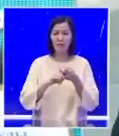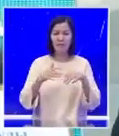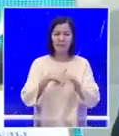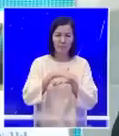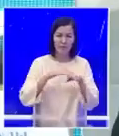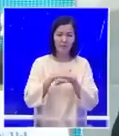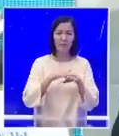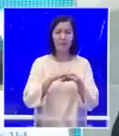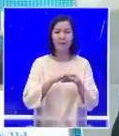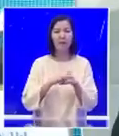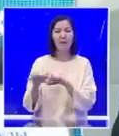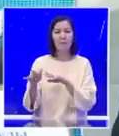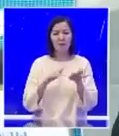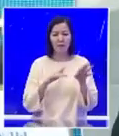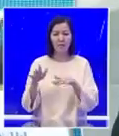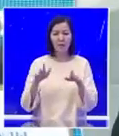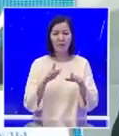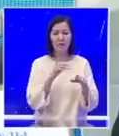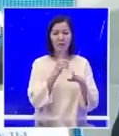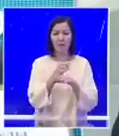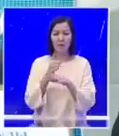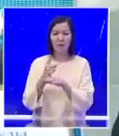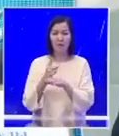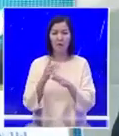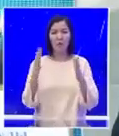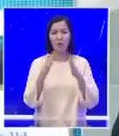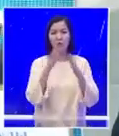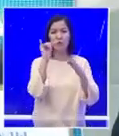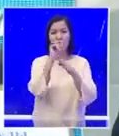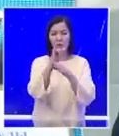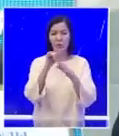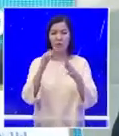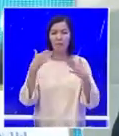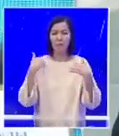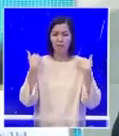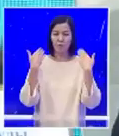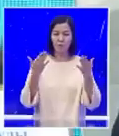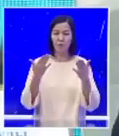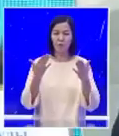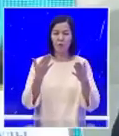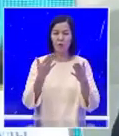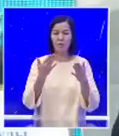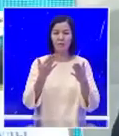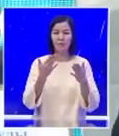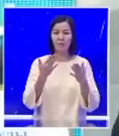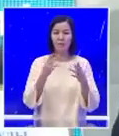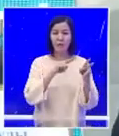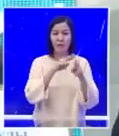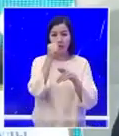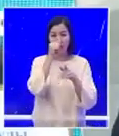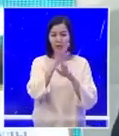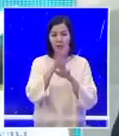салынады. Бірақ азаматтардың бір-біріне барып көрісуіне, бір-біріне барып құттықтауына ондайға оны ешкім қадағалап таралым алмайды